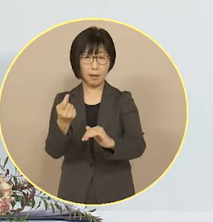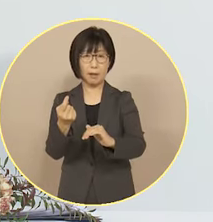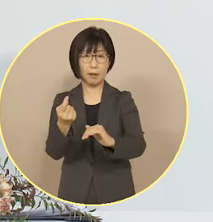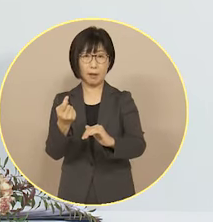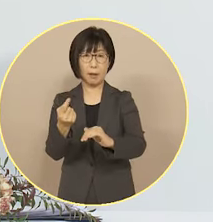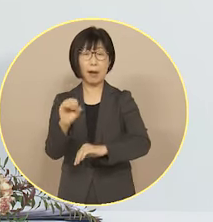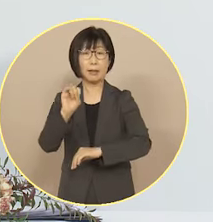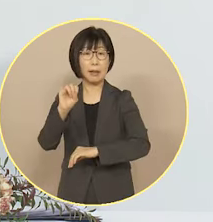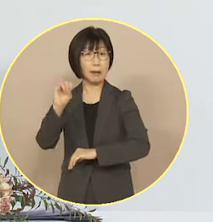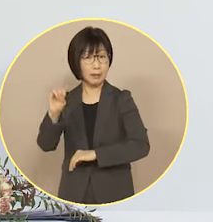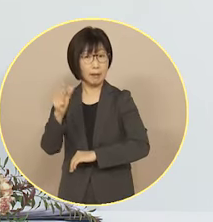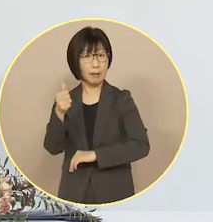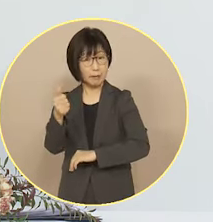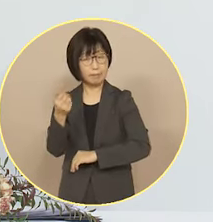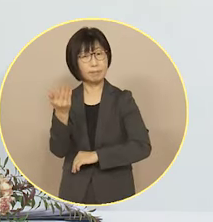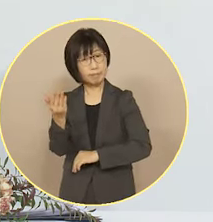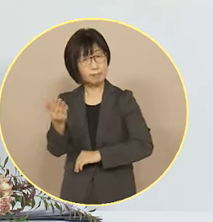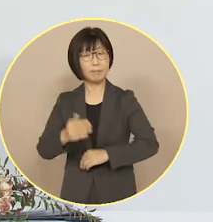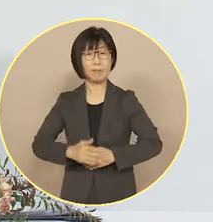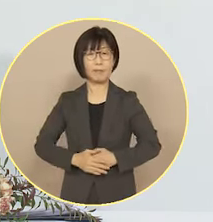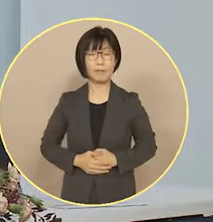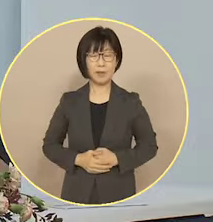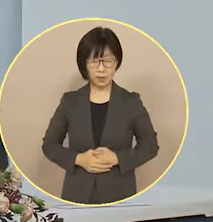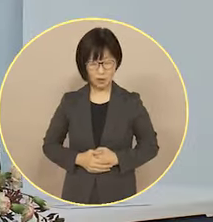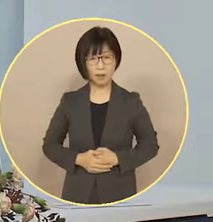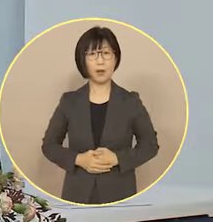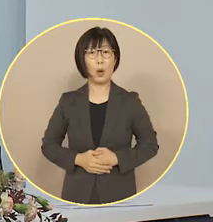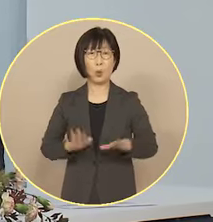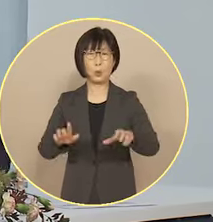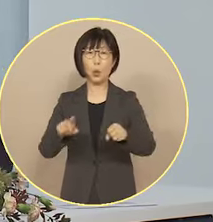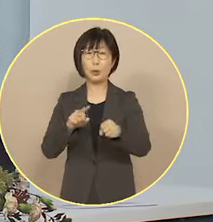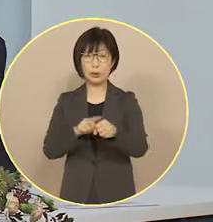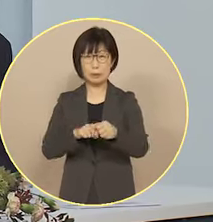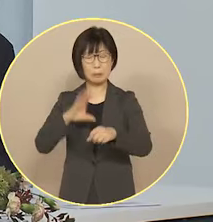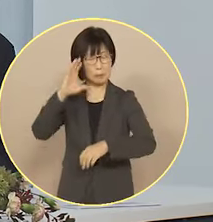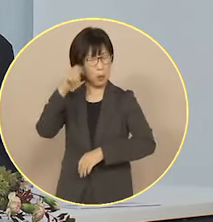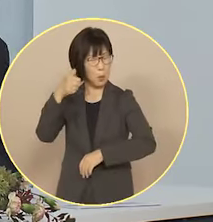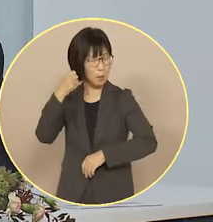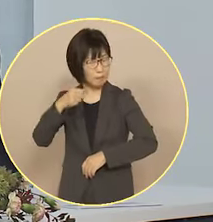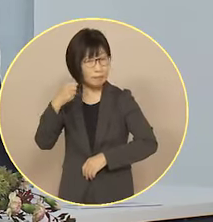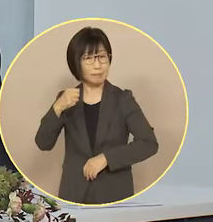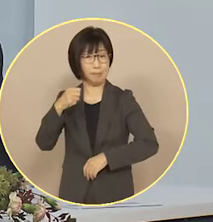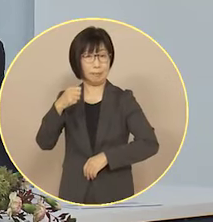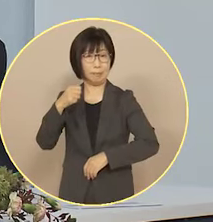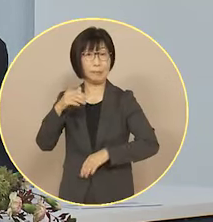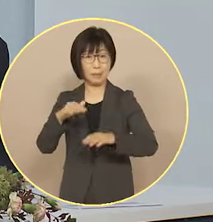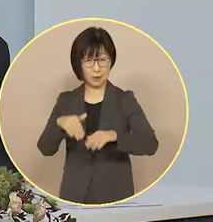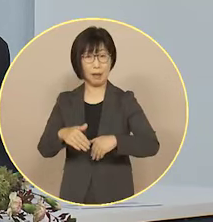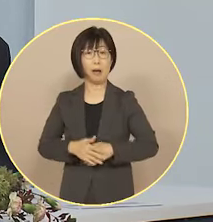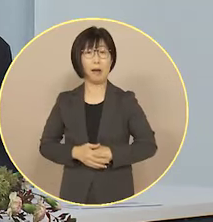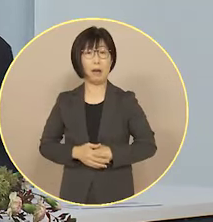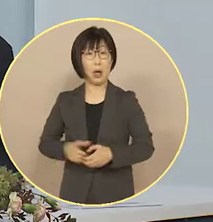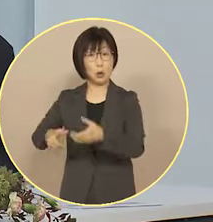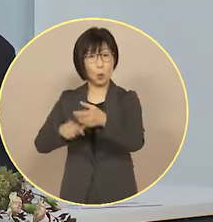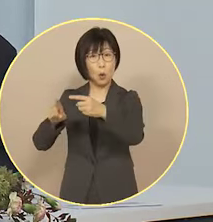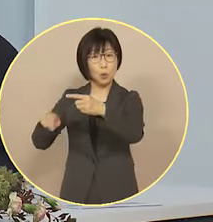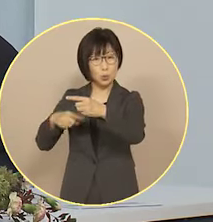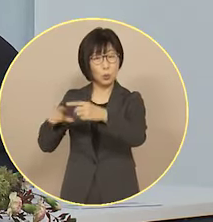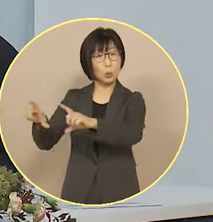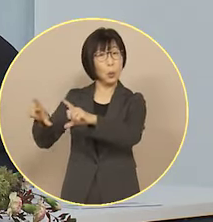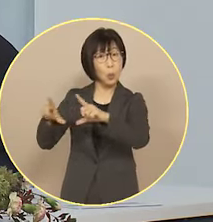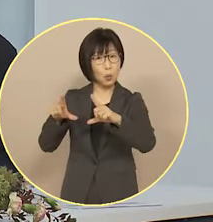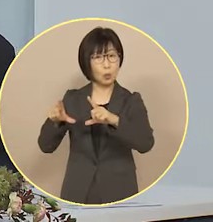ます佐さんのお考えをお聞かせくださいはいま今年は本当に記録的な猛暑でした消防長の